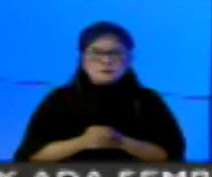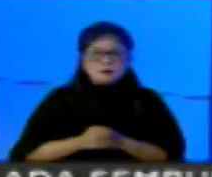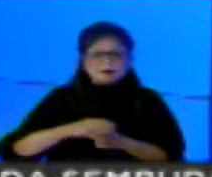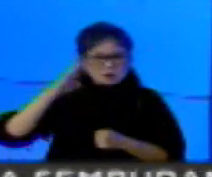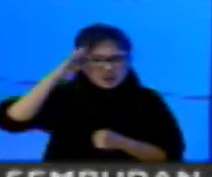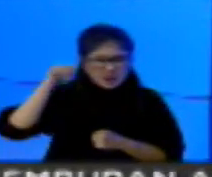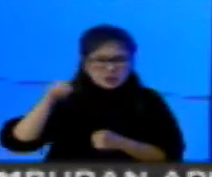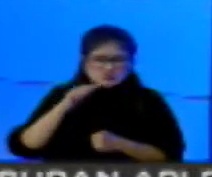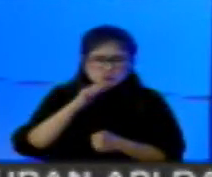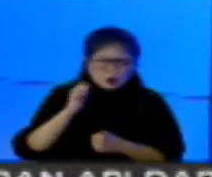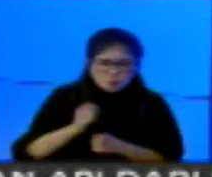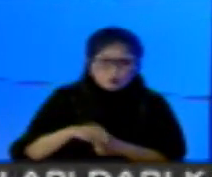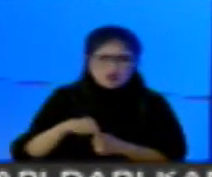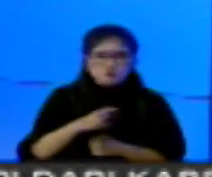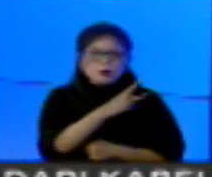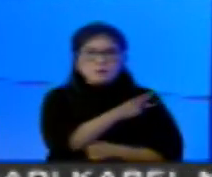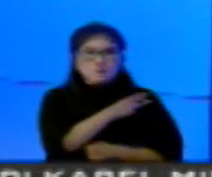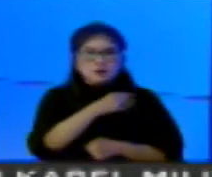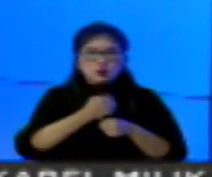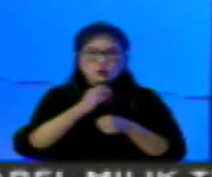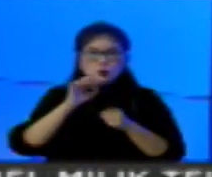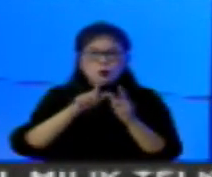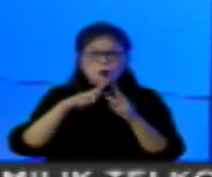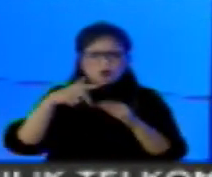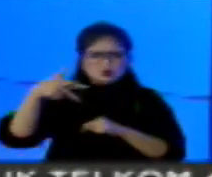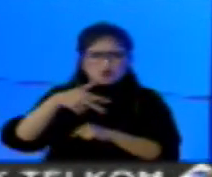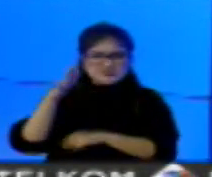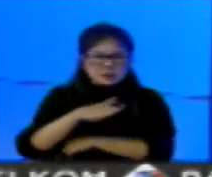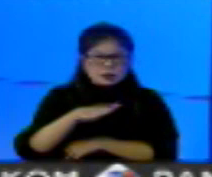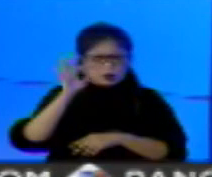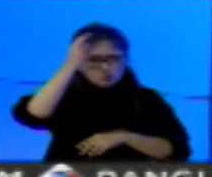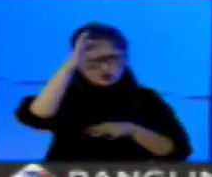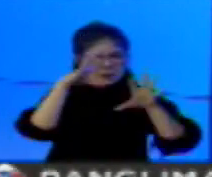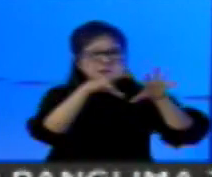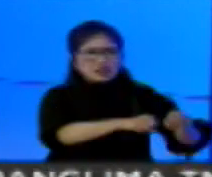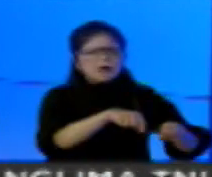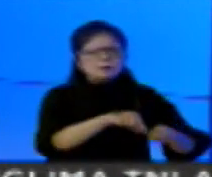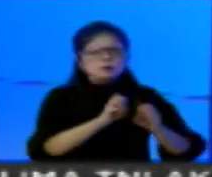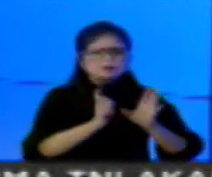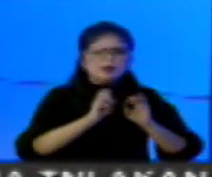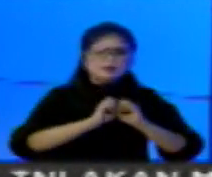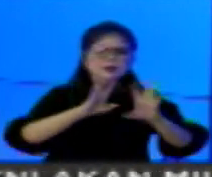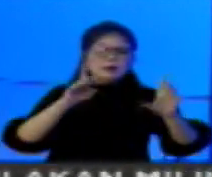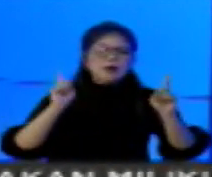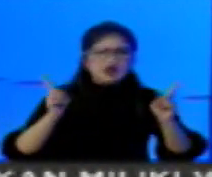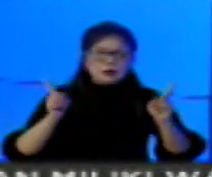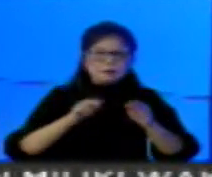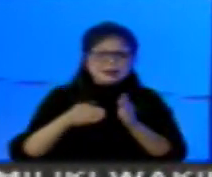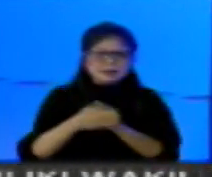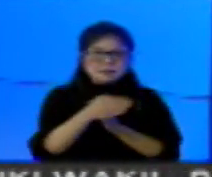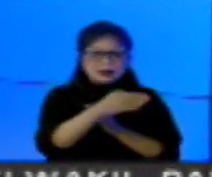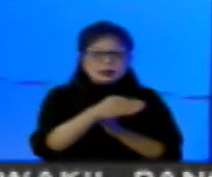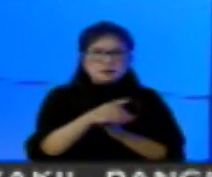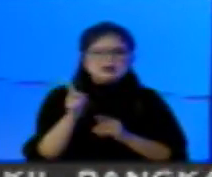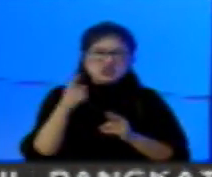Informasi lain, seorang pria parubaya di Kabupaten Goa, Sulawesi Selatan ditangkap karena menyebarkan aliran sesat ke ratusan pengikutnya.